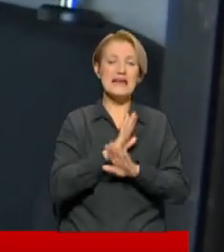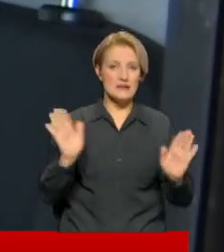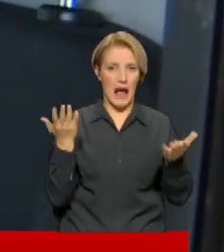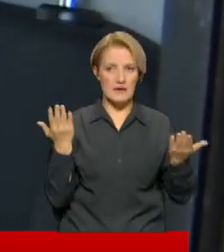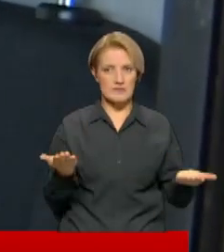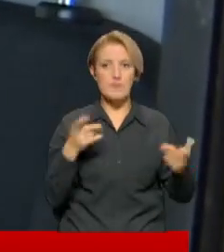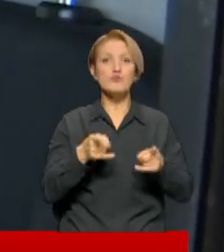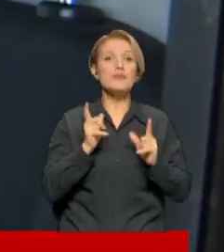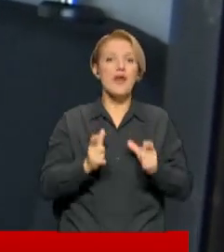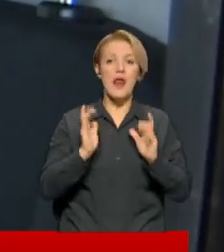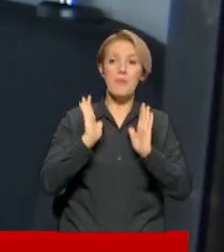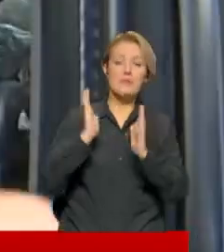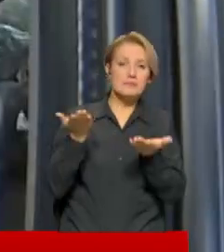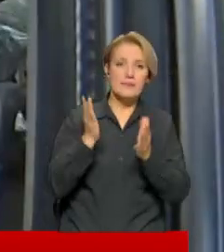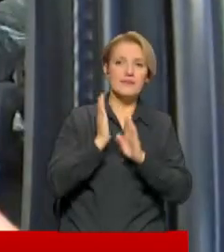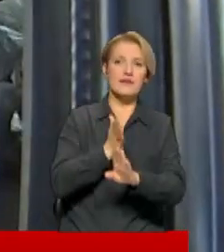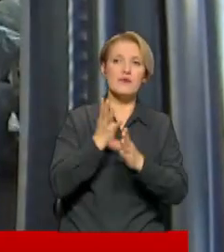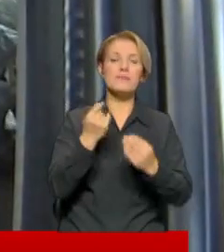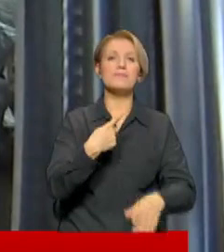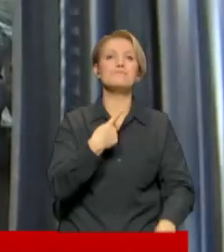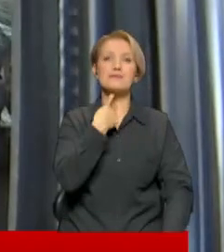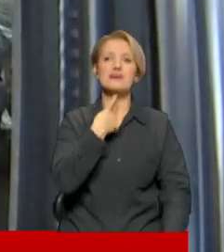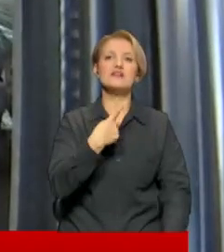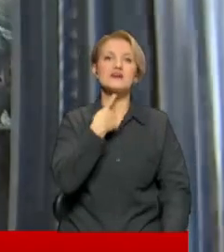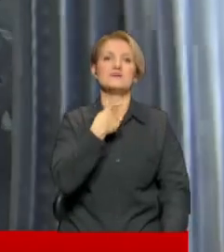bu nereye kadar böyle devam edecek Bık